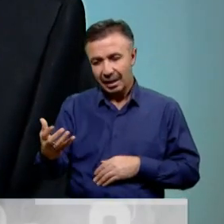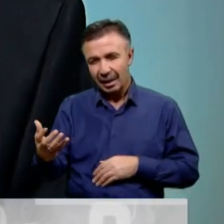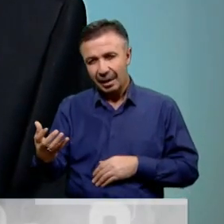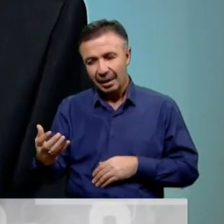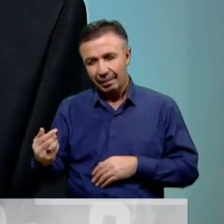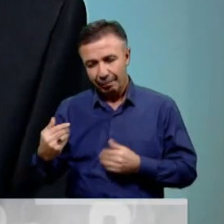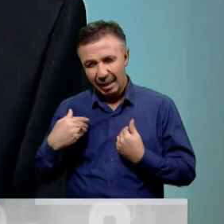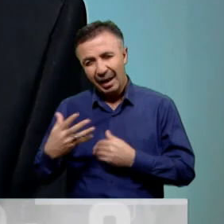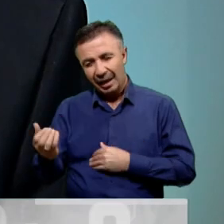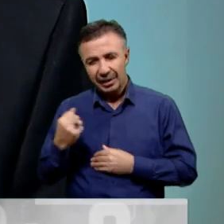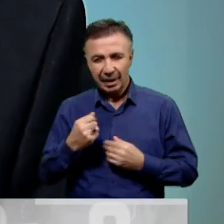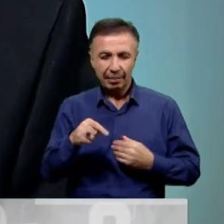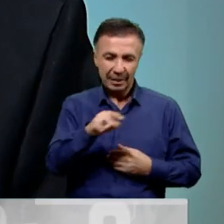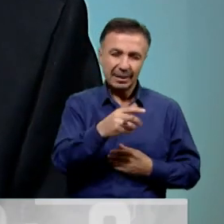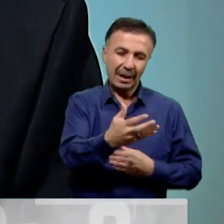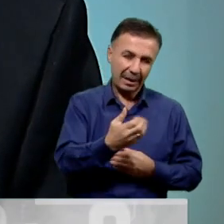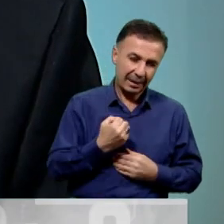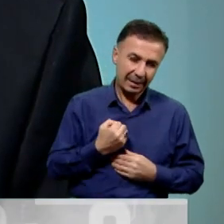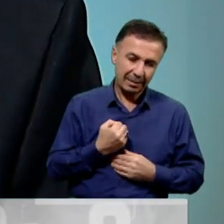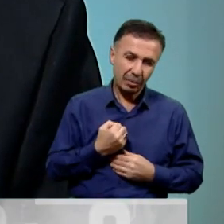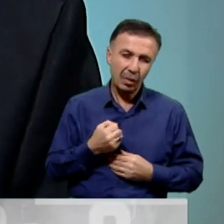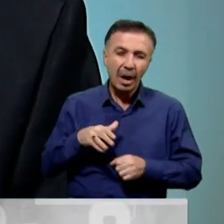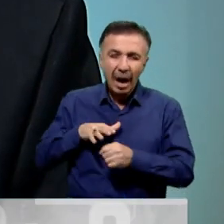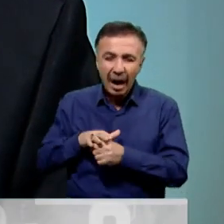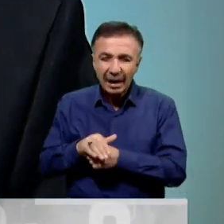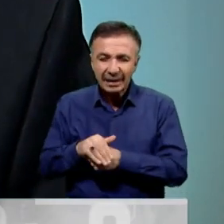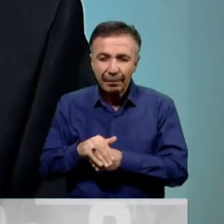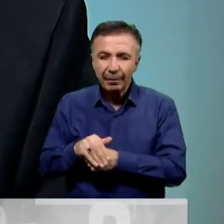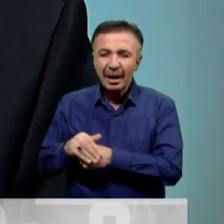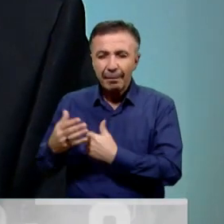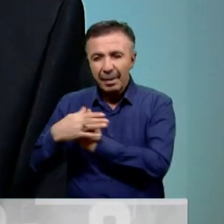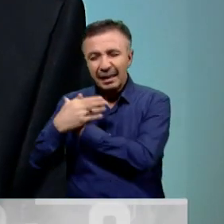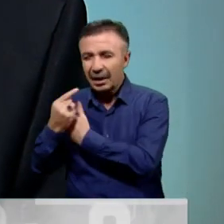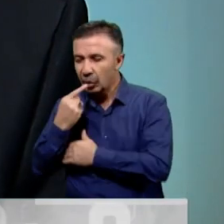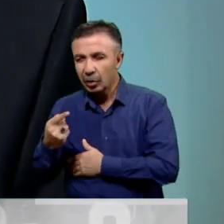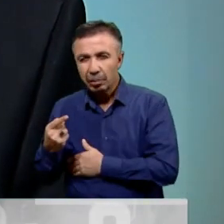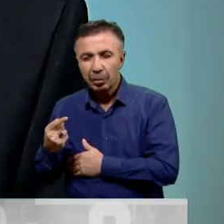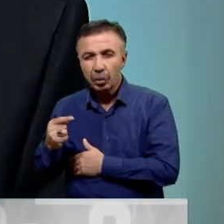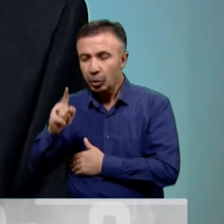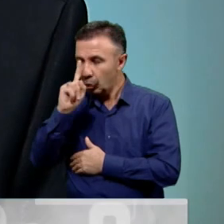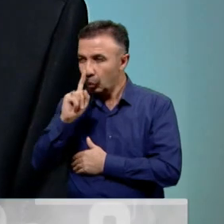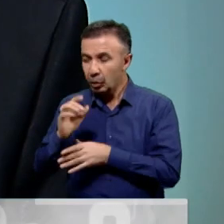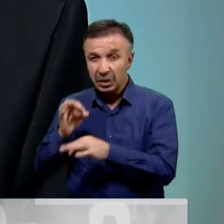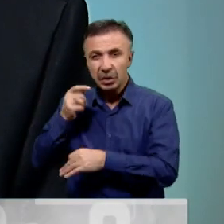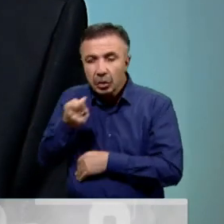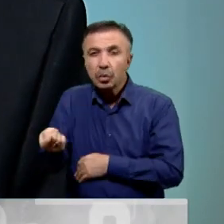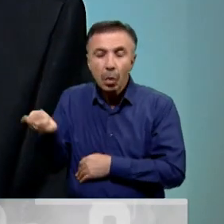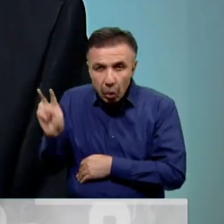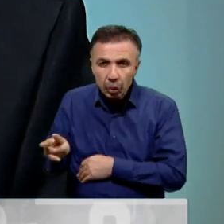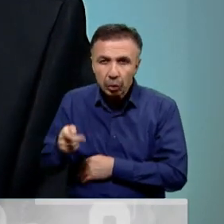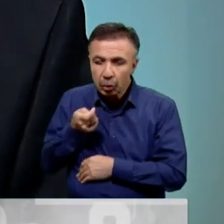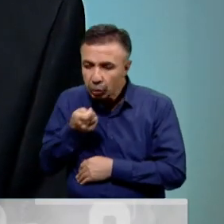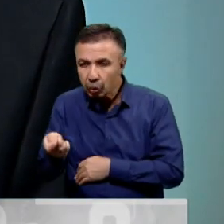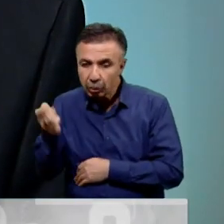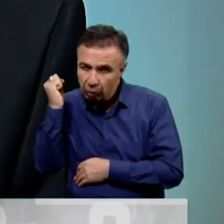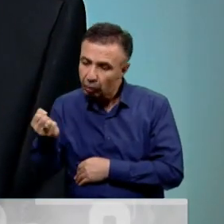diye. Azap melekleri diyorlar ki bu adam 100 kişiyi öldürdü. Yani bunun efendim yani